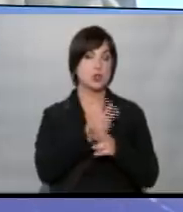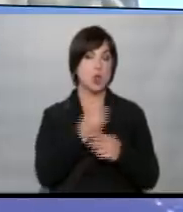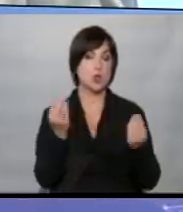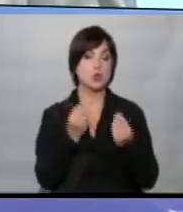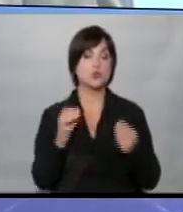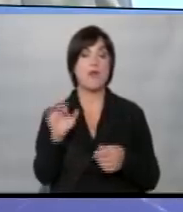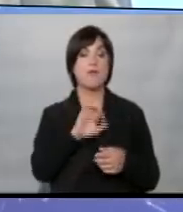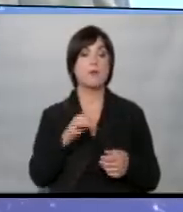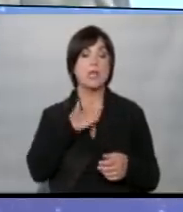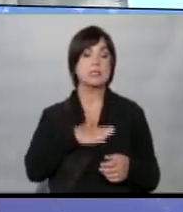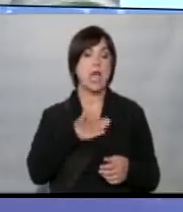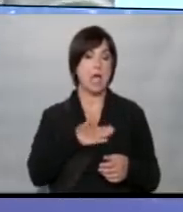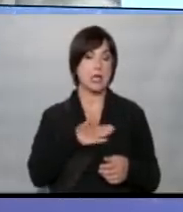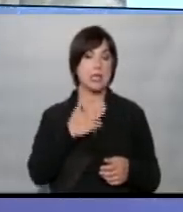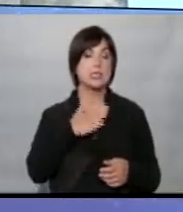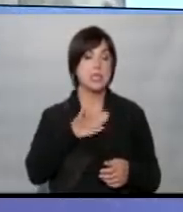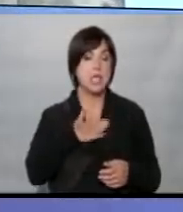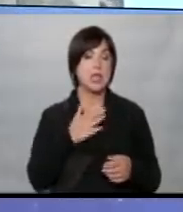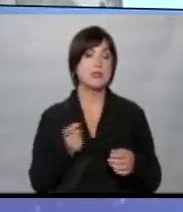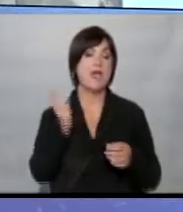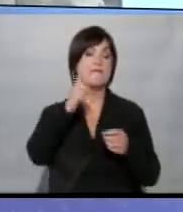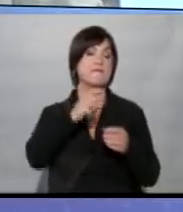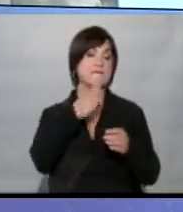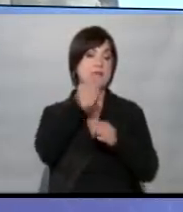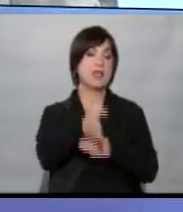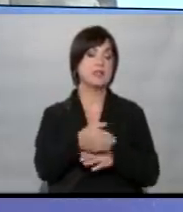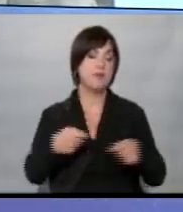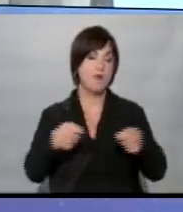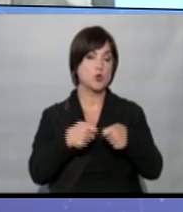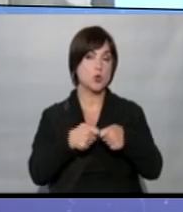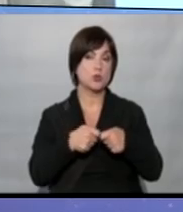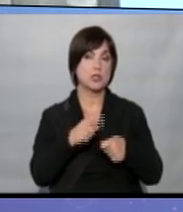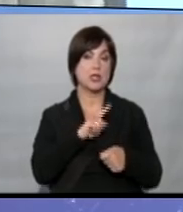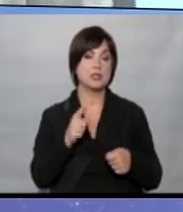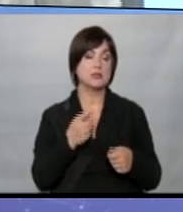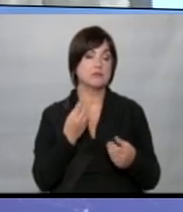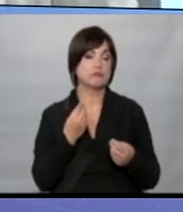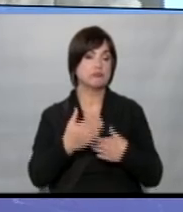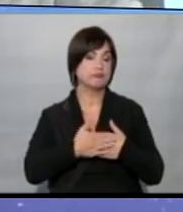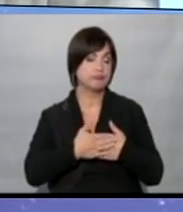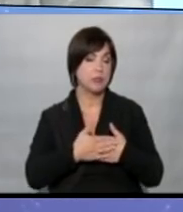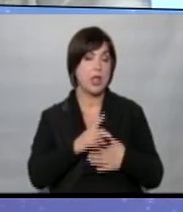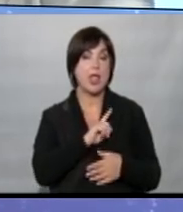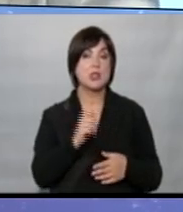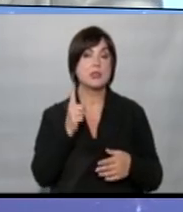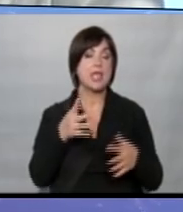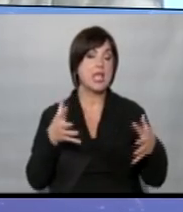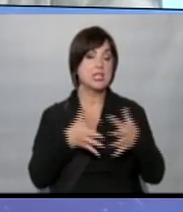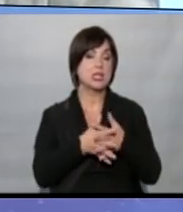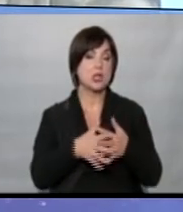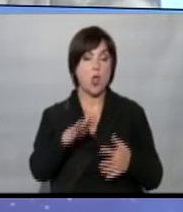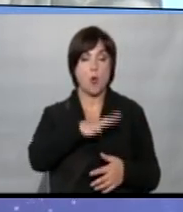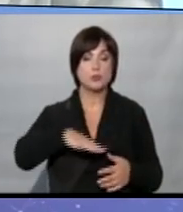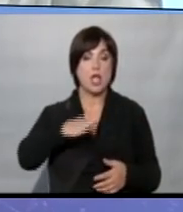зошто во Европа би сакале ние да влеземе во сојуз каде што не се вклопуваме. Едно неинтегрирано општество